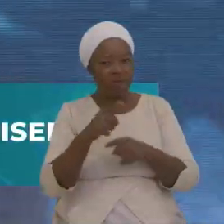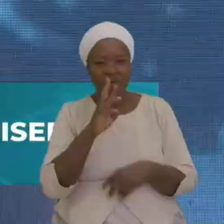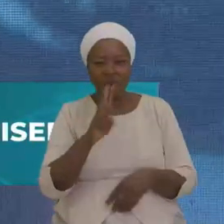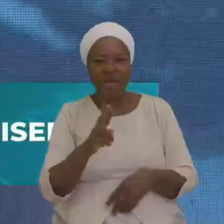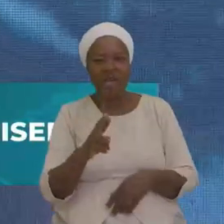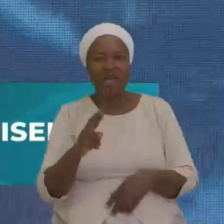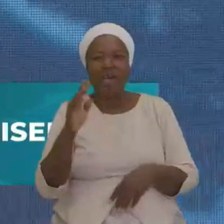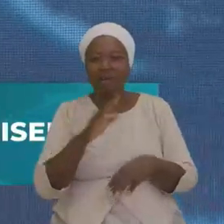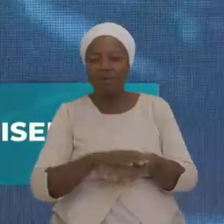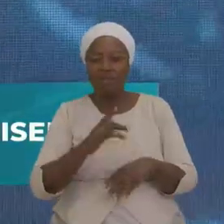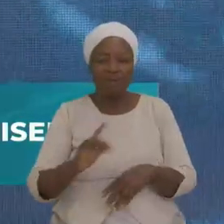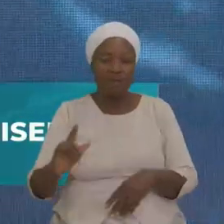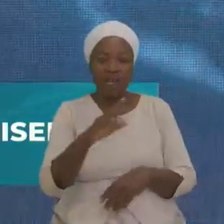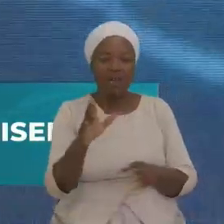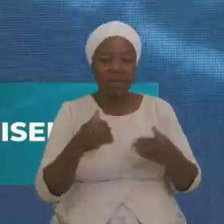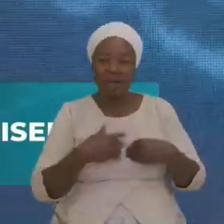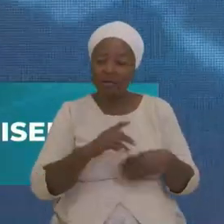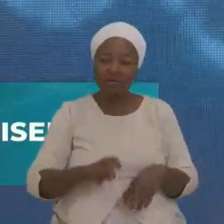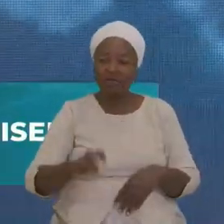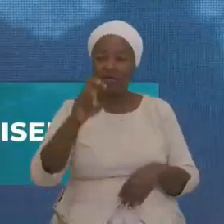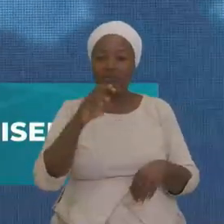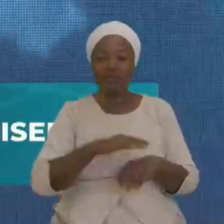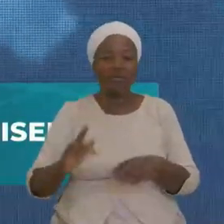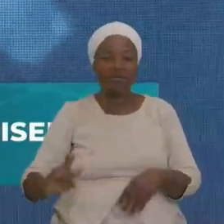si vous avez pris l'avion une fois,